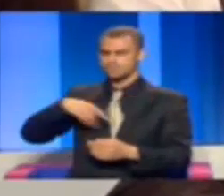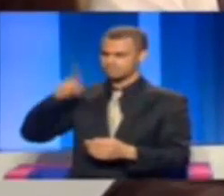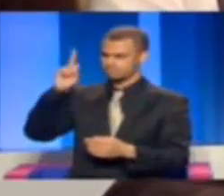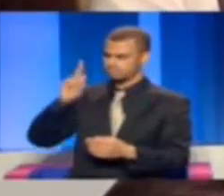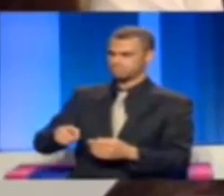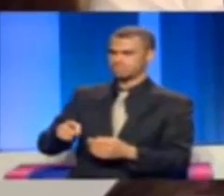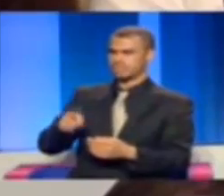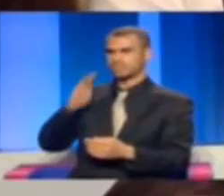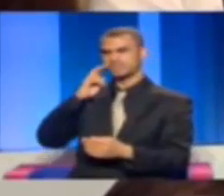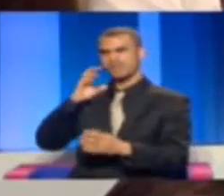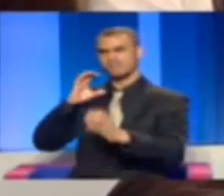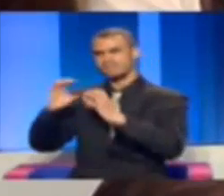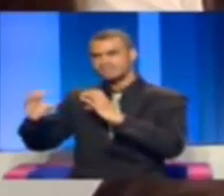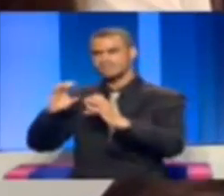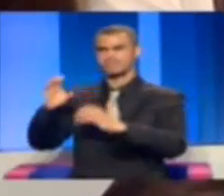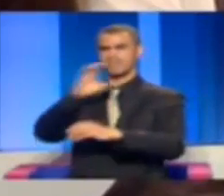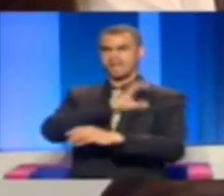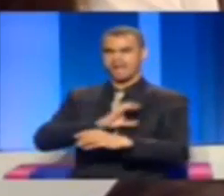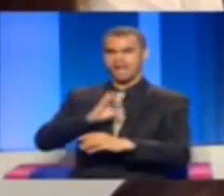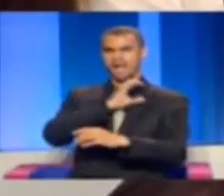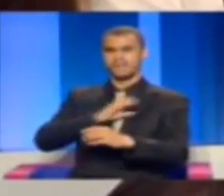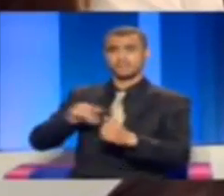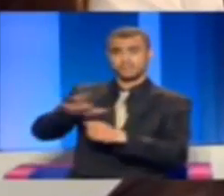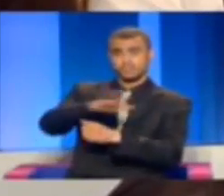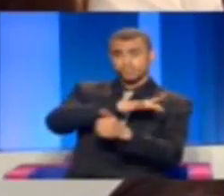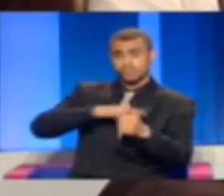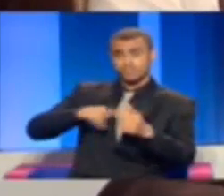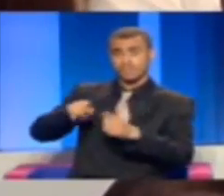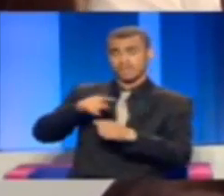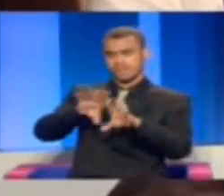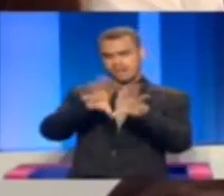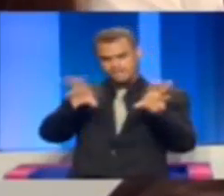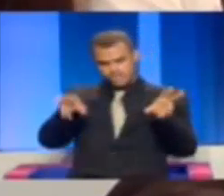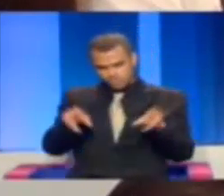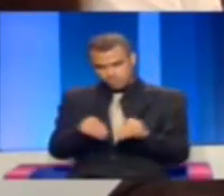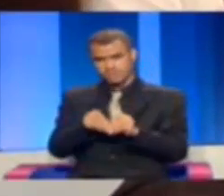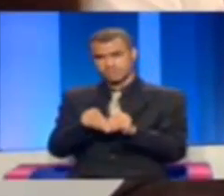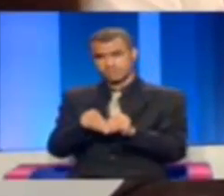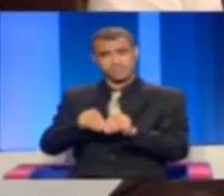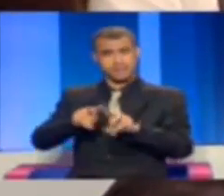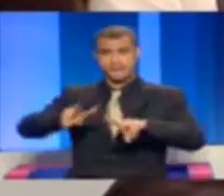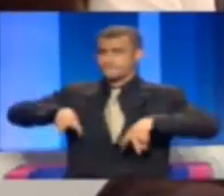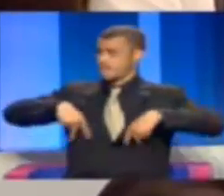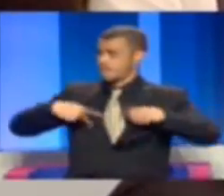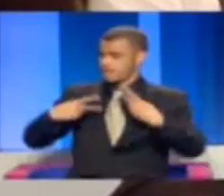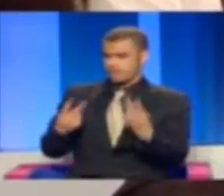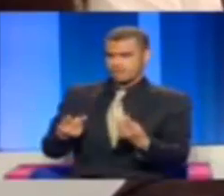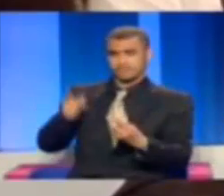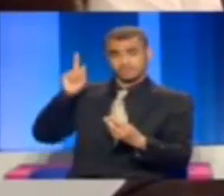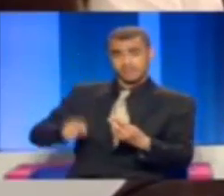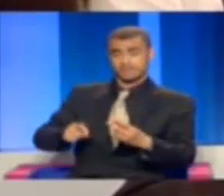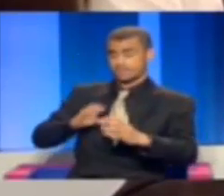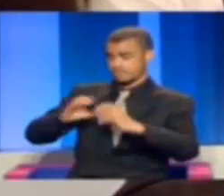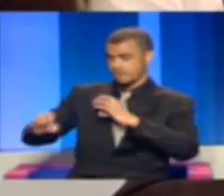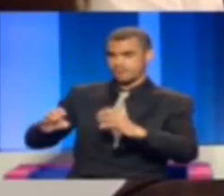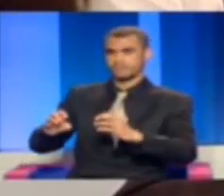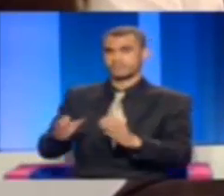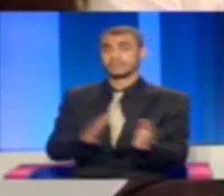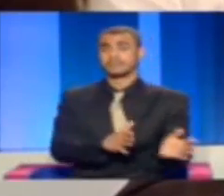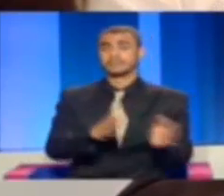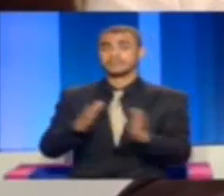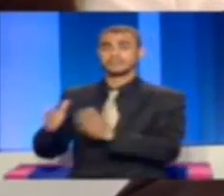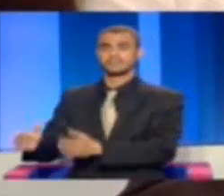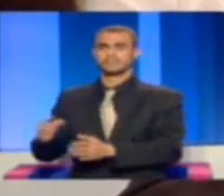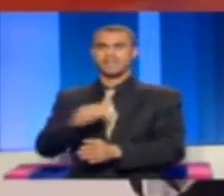واجب كيتحملوا اي واحد فينا، لا داخل الاسره ولا خارج الاسره، لا في المجتمع ولا في جميع الحياه اللي كنعيشوها